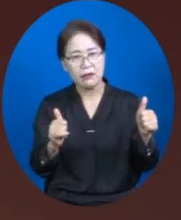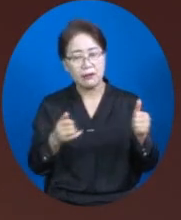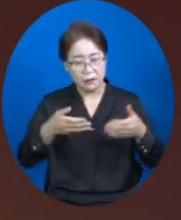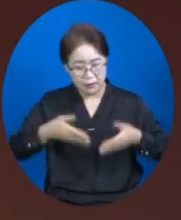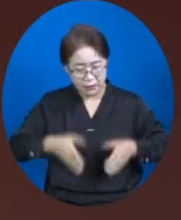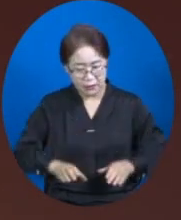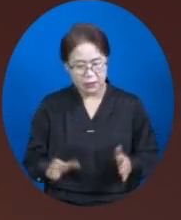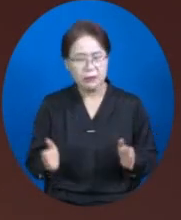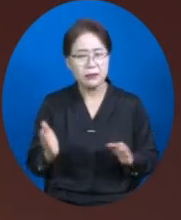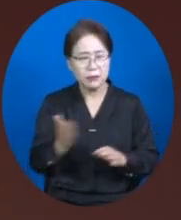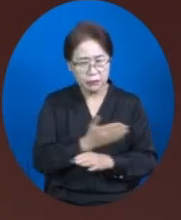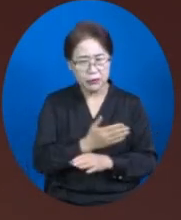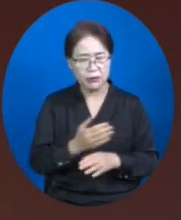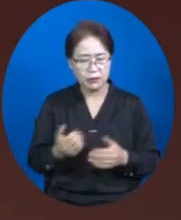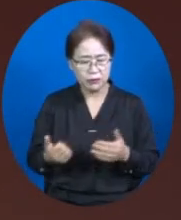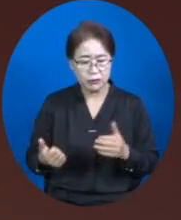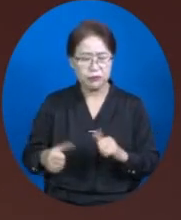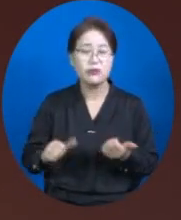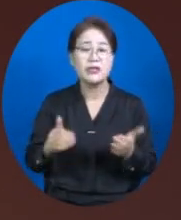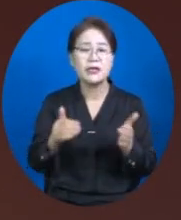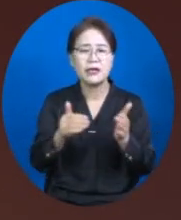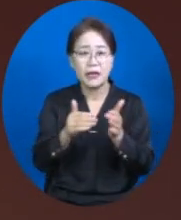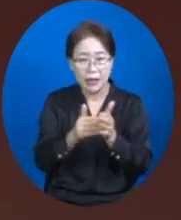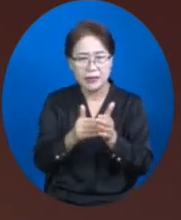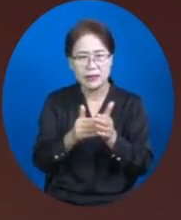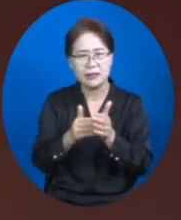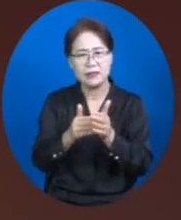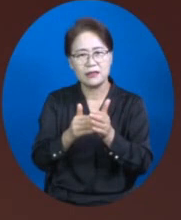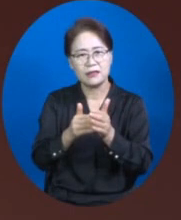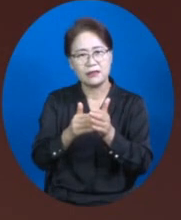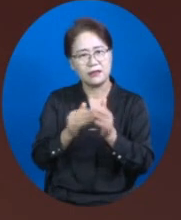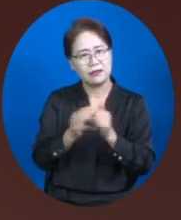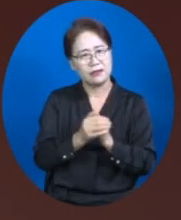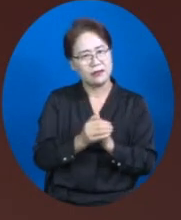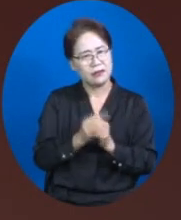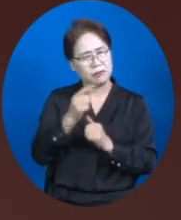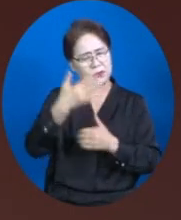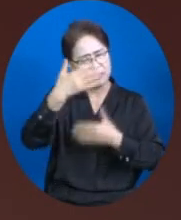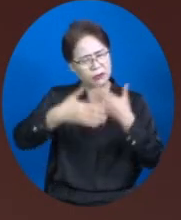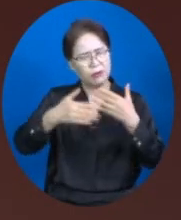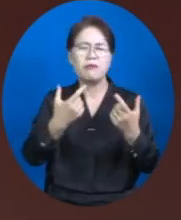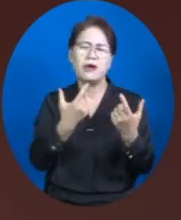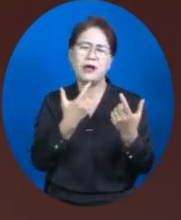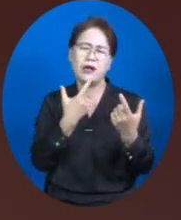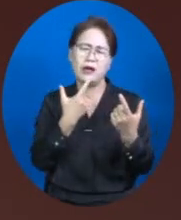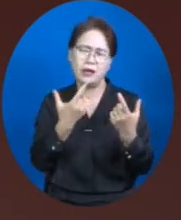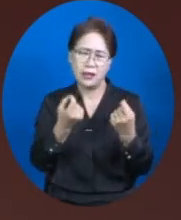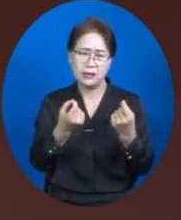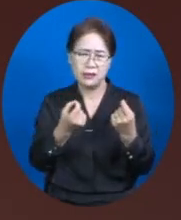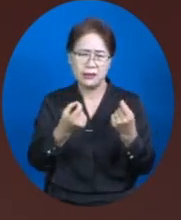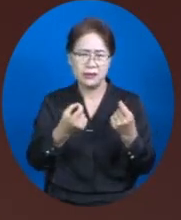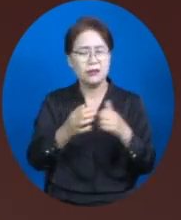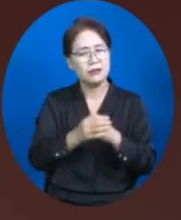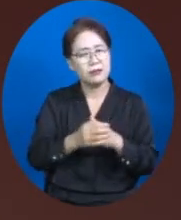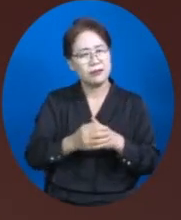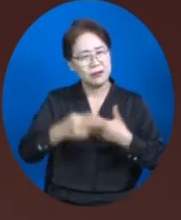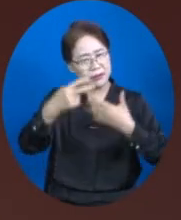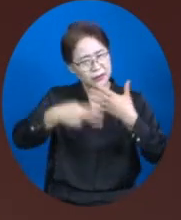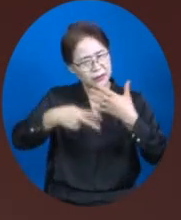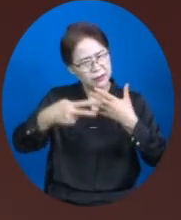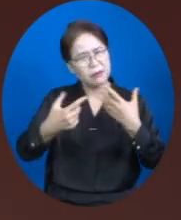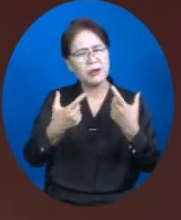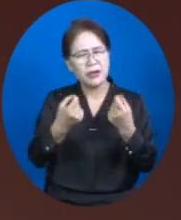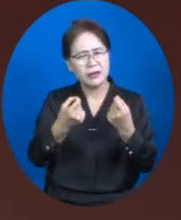탄생부터 죽음에 이르기까지 한편의 영화와 같은 한편의 드라마와 같은 인생을